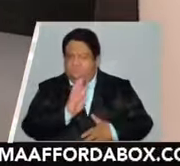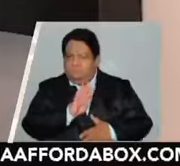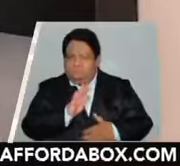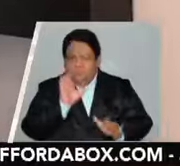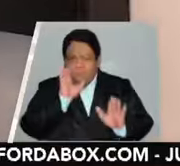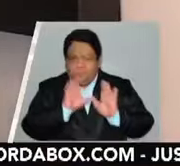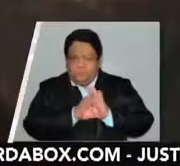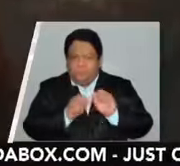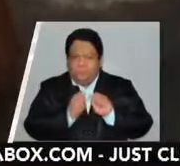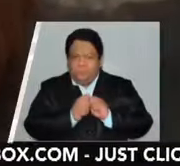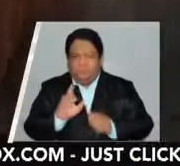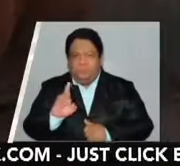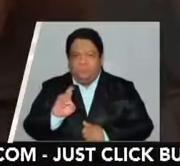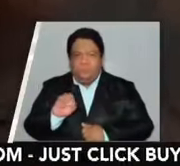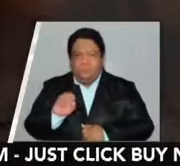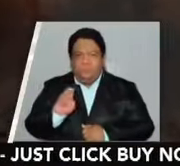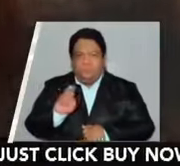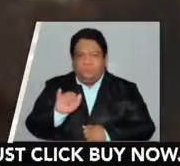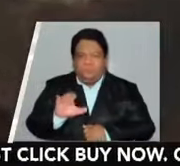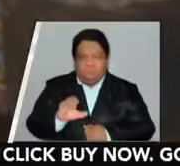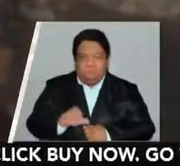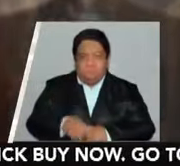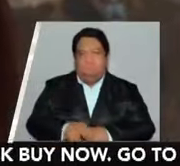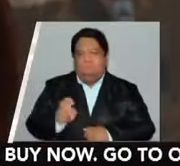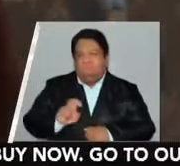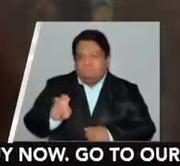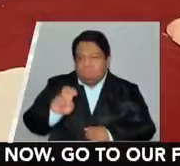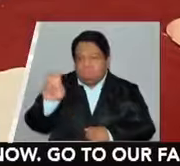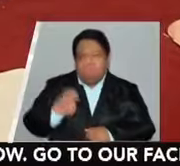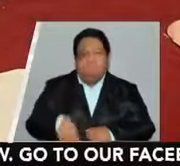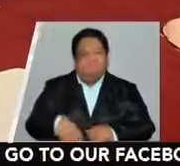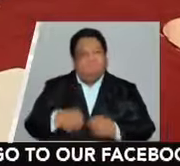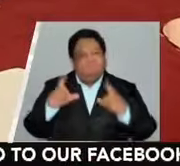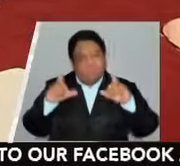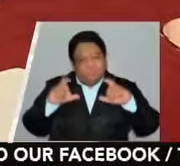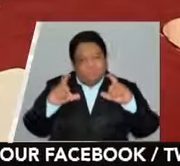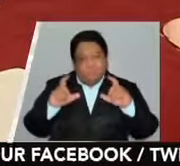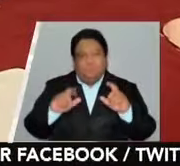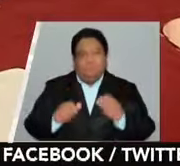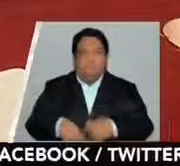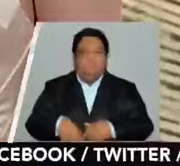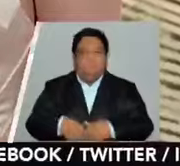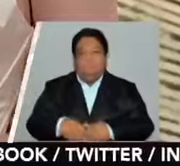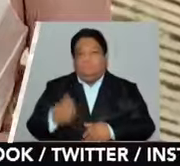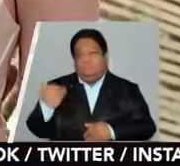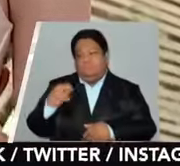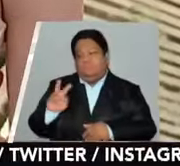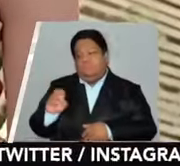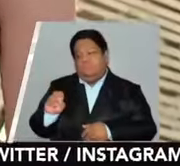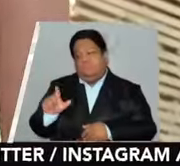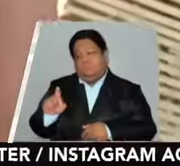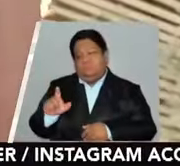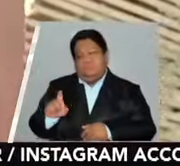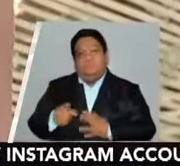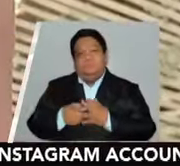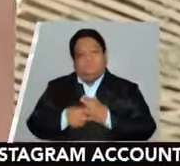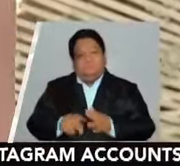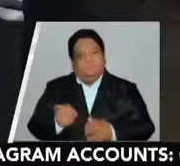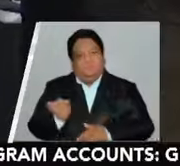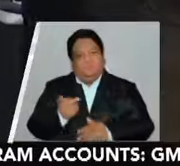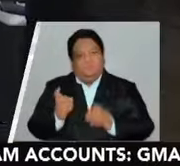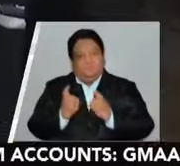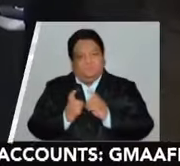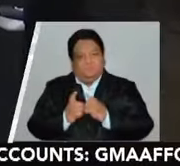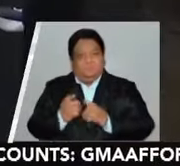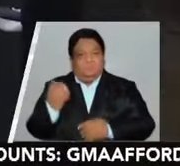nila together sa mga travel at kanilang sweet moments. Noong 2021 na magsimulang mag-date ang dalawa, last July sila naging